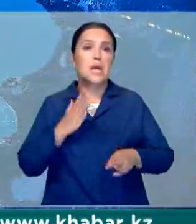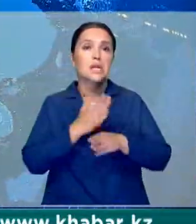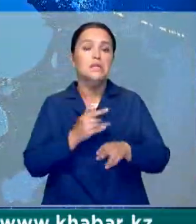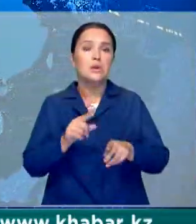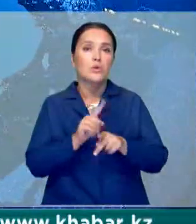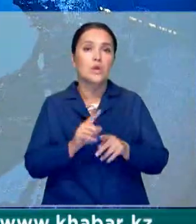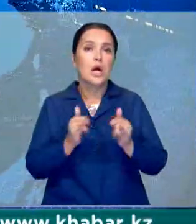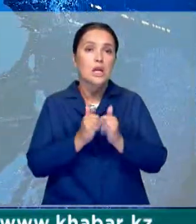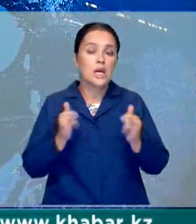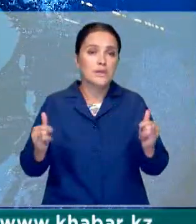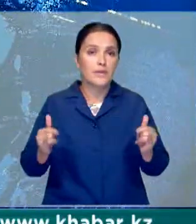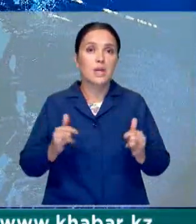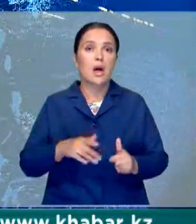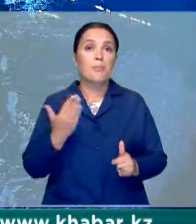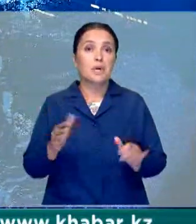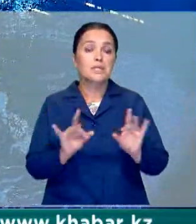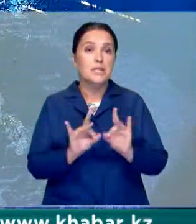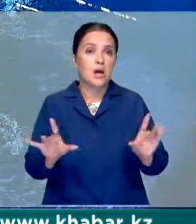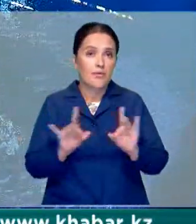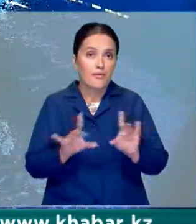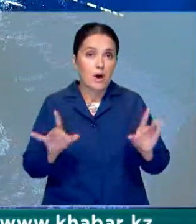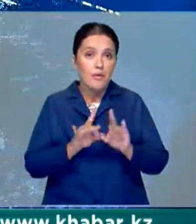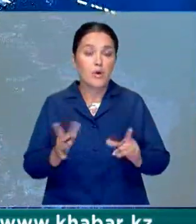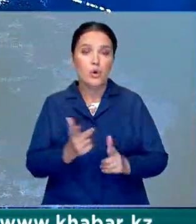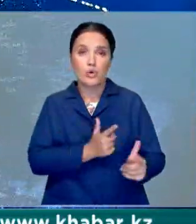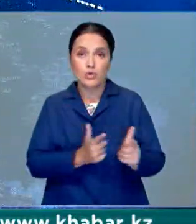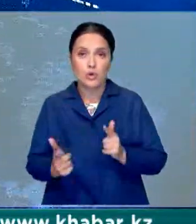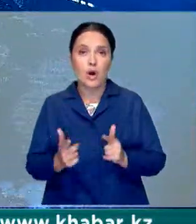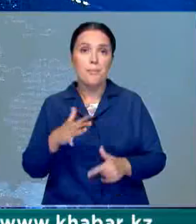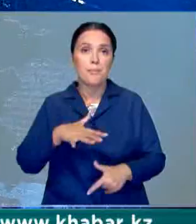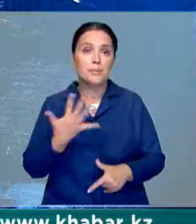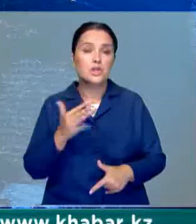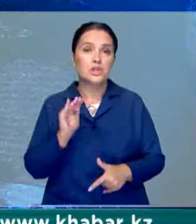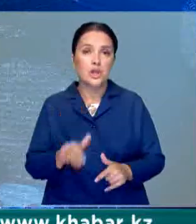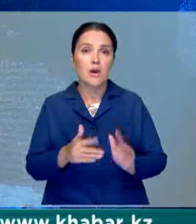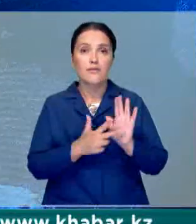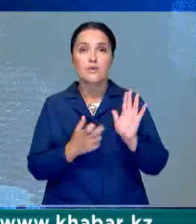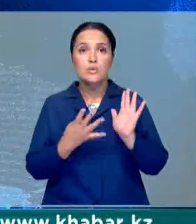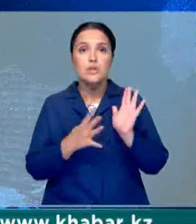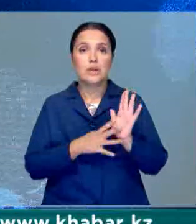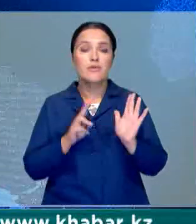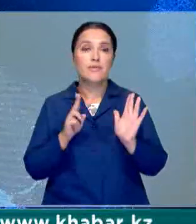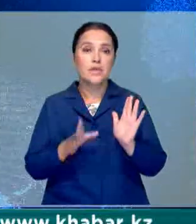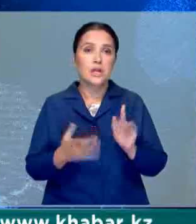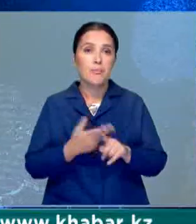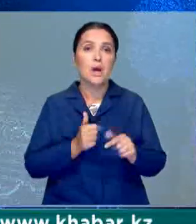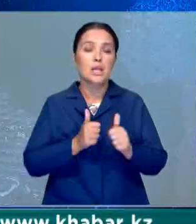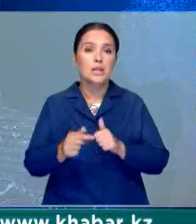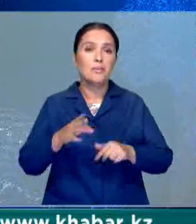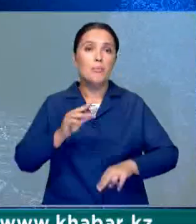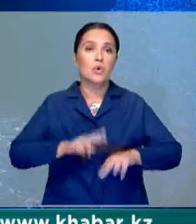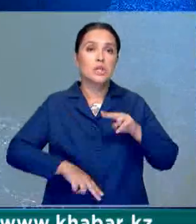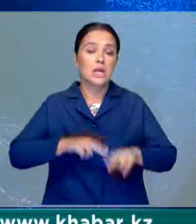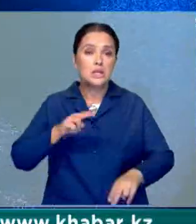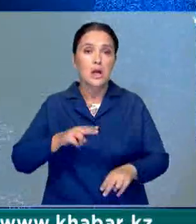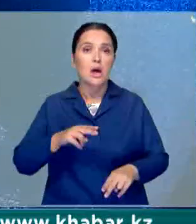индустрии и инфраструктурного развития. По их словам, в эксплуатацию введено 55 849 квартир. Лидерами